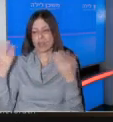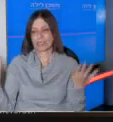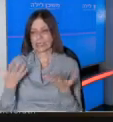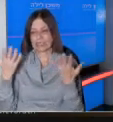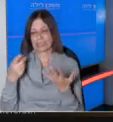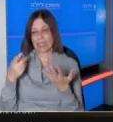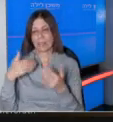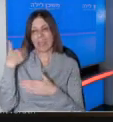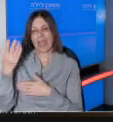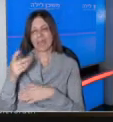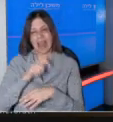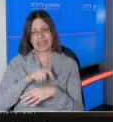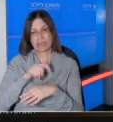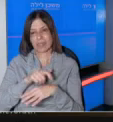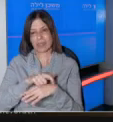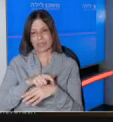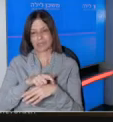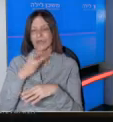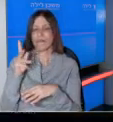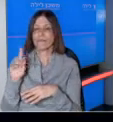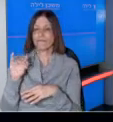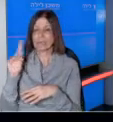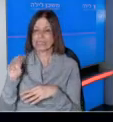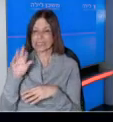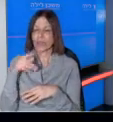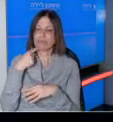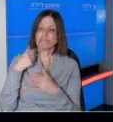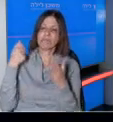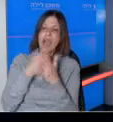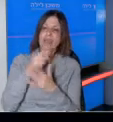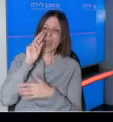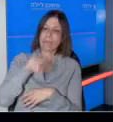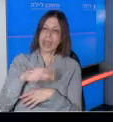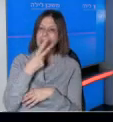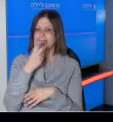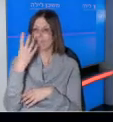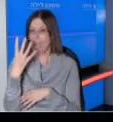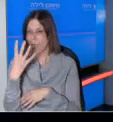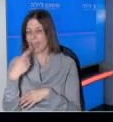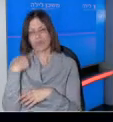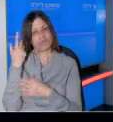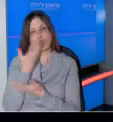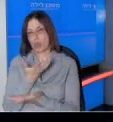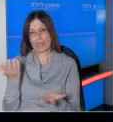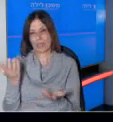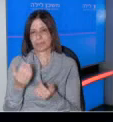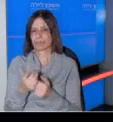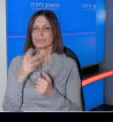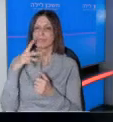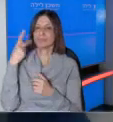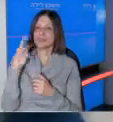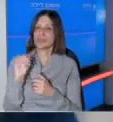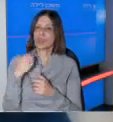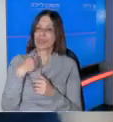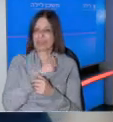זה מעבר לזמן שזה ייקח, פייזר מנבא עד 2024, אני לא יודע לנבא. טוב, פרופסור מבורך,